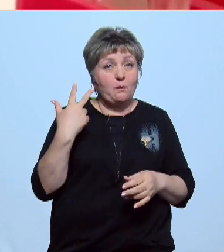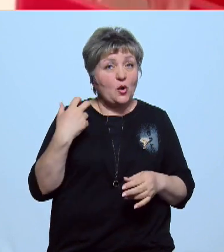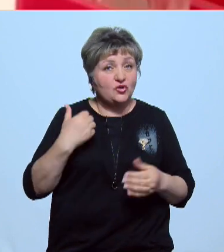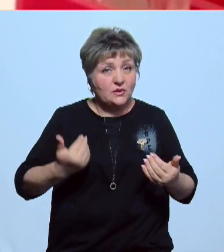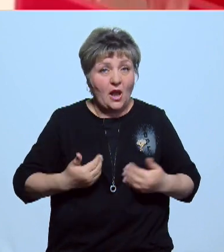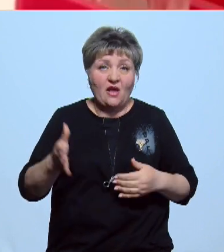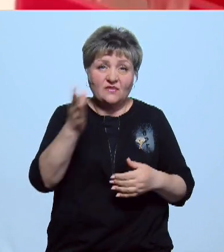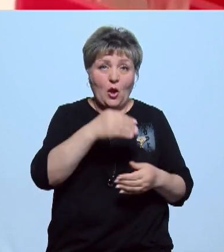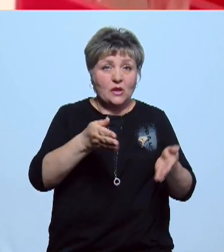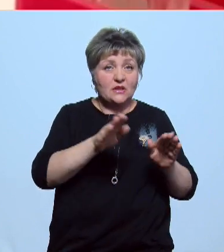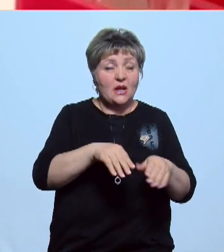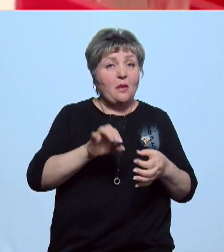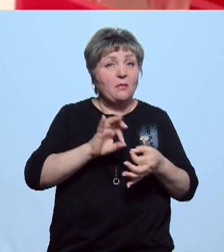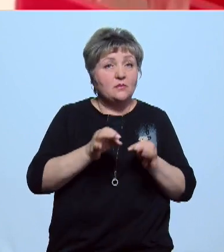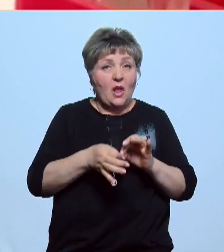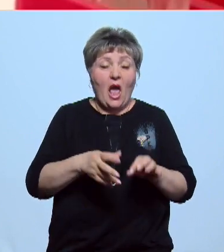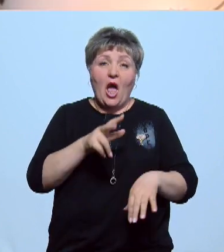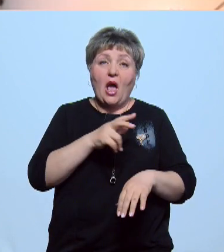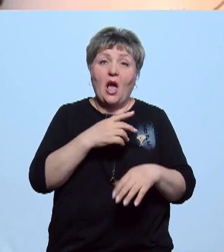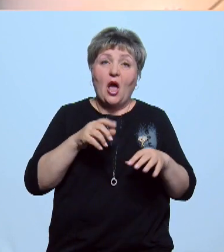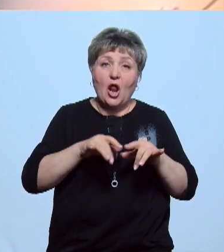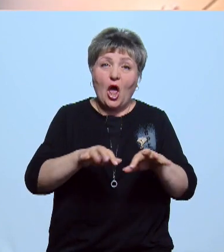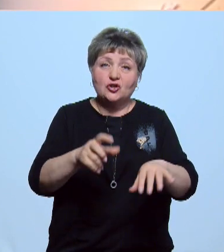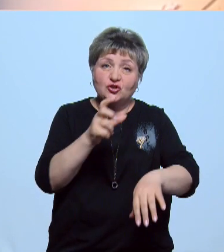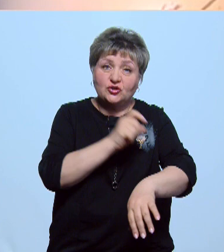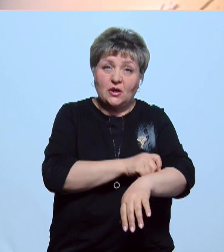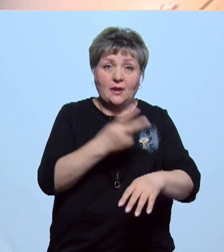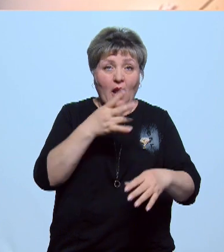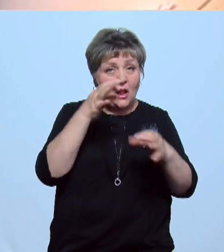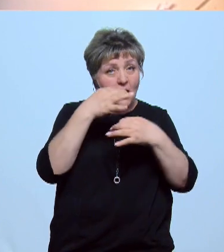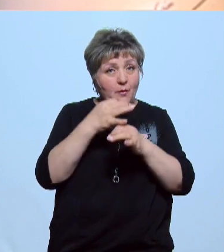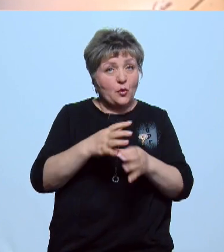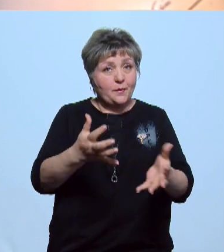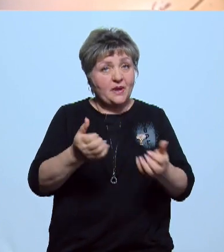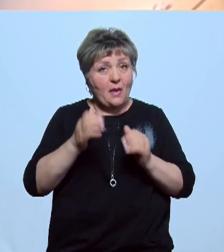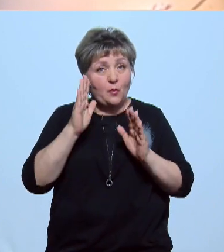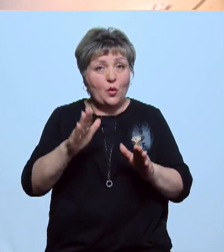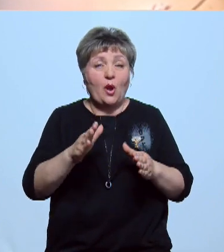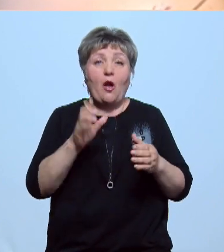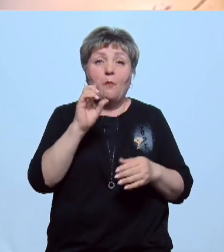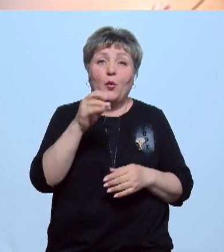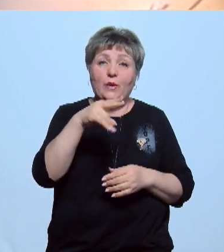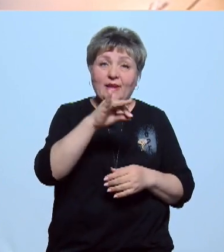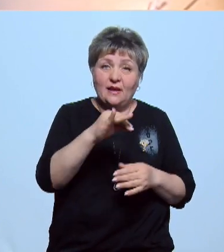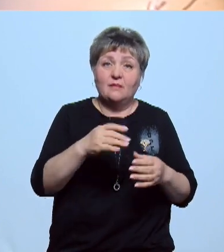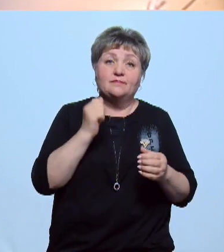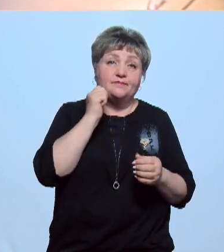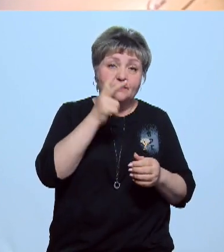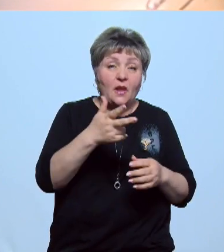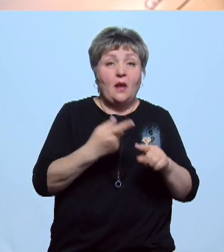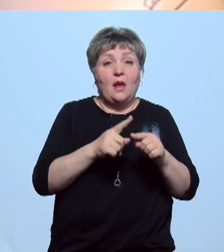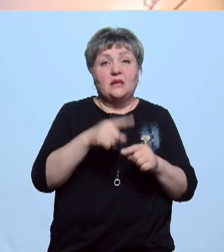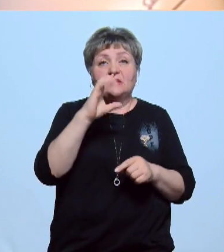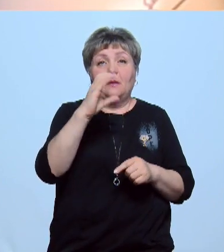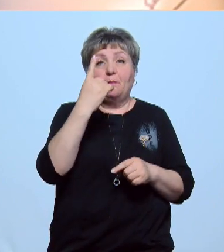остальные живчане. Принимать клещей на анализы вирусологические лаборатории будут только в будни. На особый режим перейдут с 1